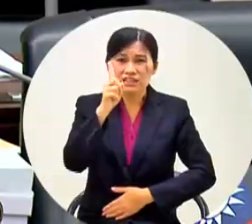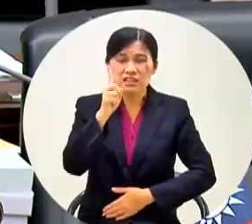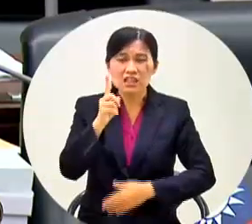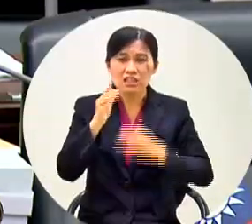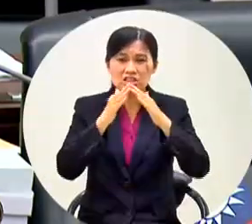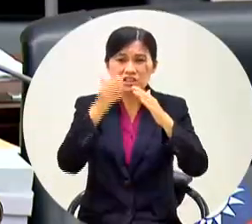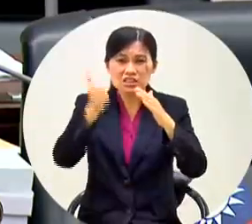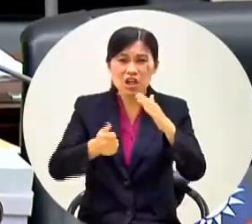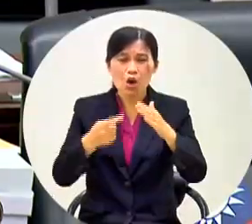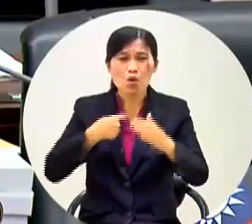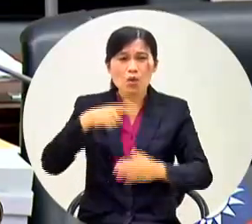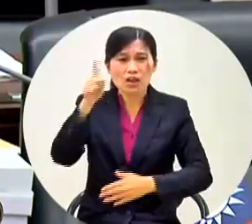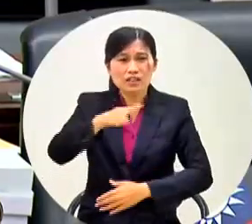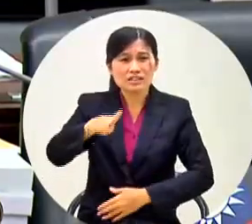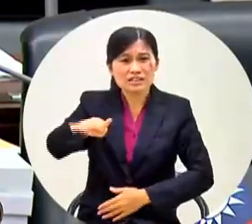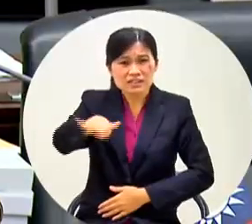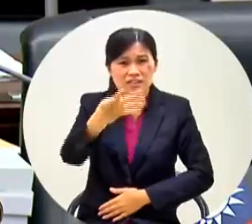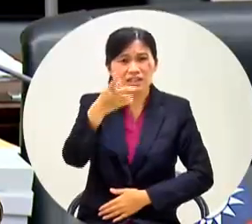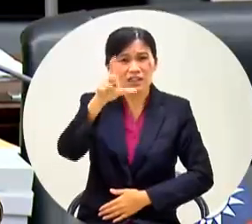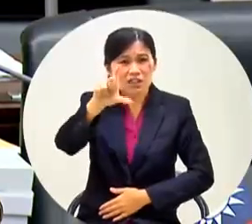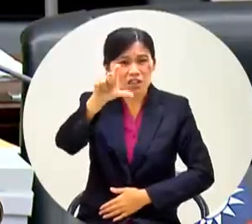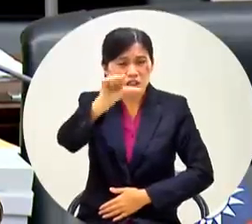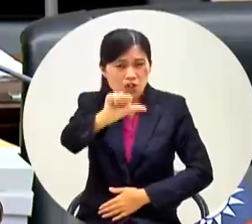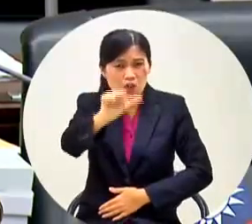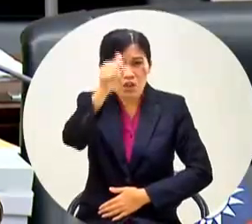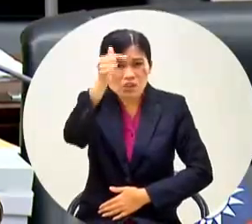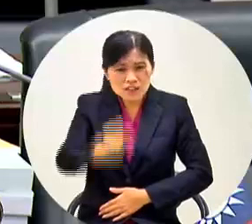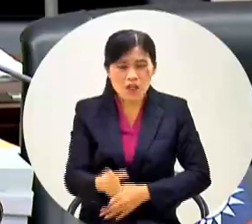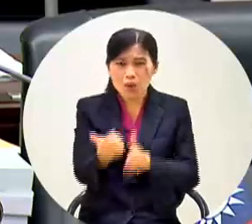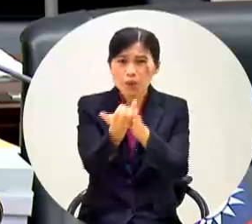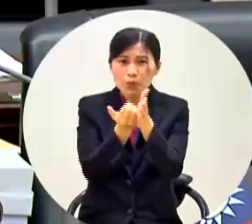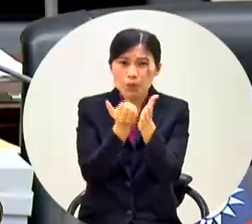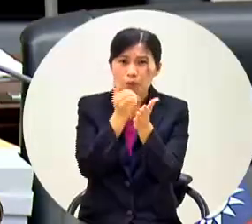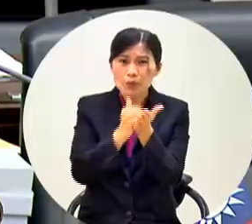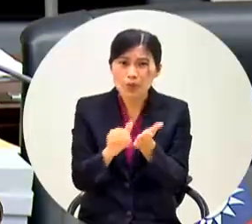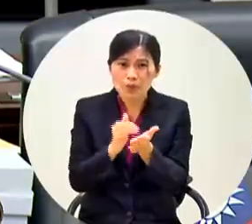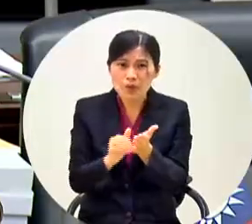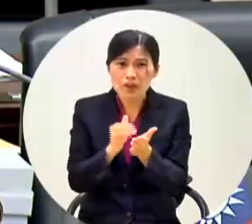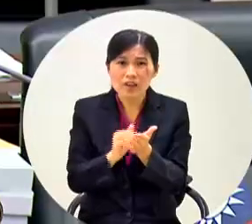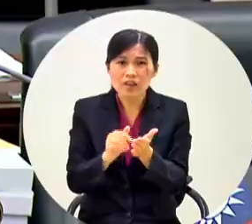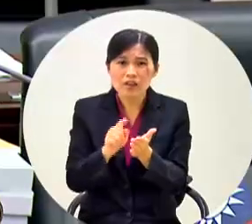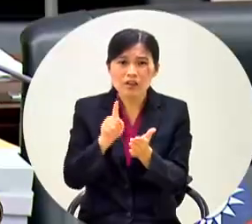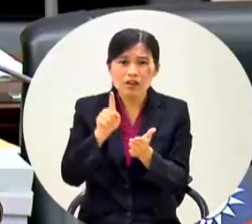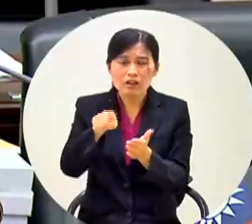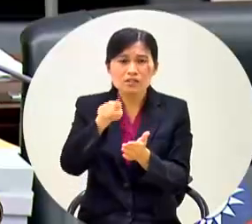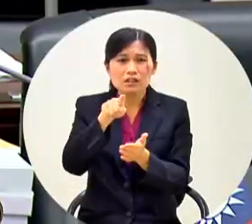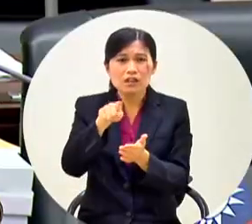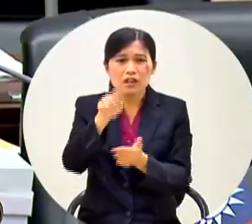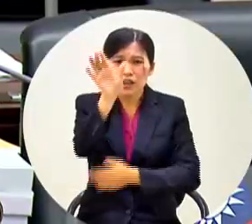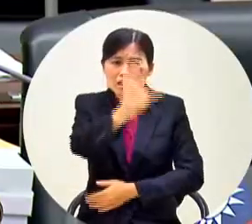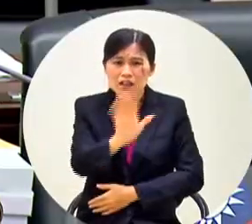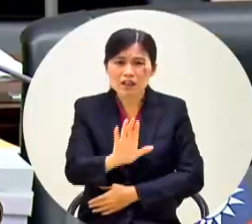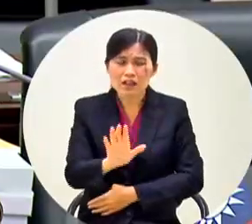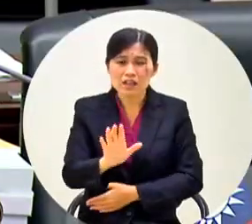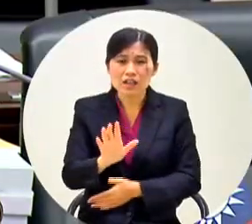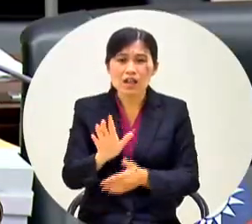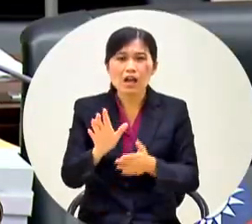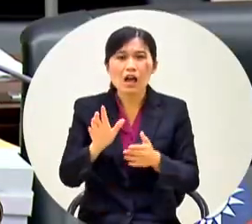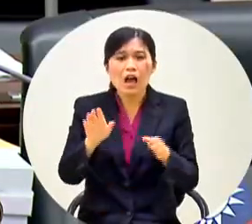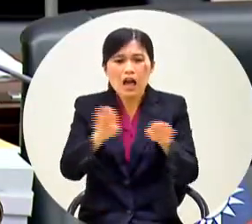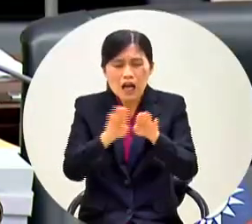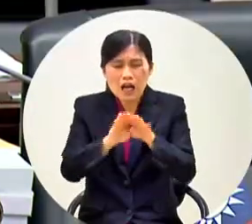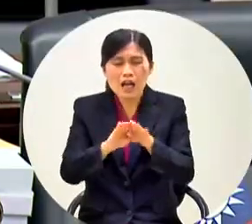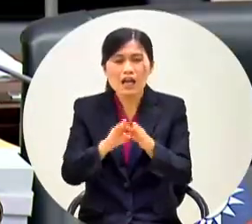1465亿的预算展现他的态度，休假一个月小时，有这么样的奢侈